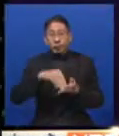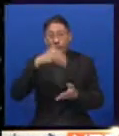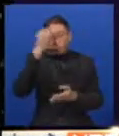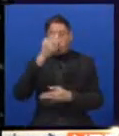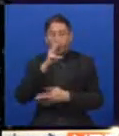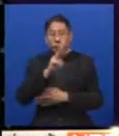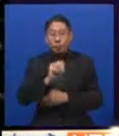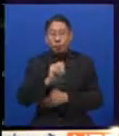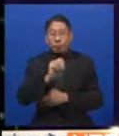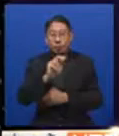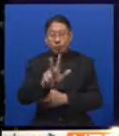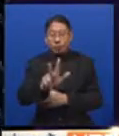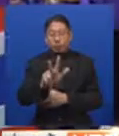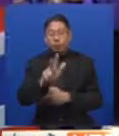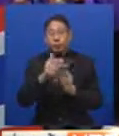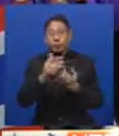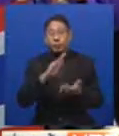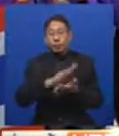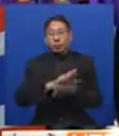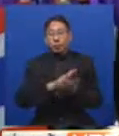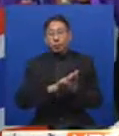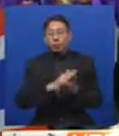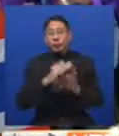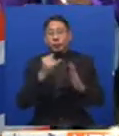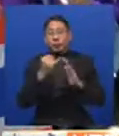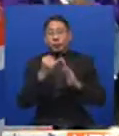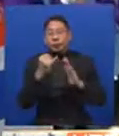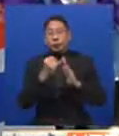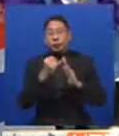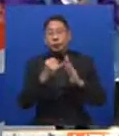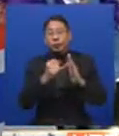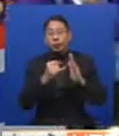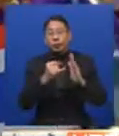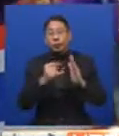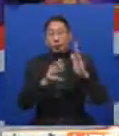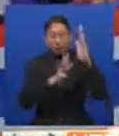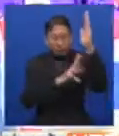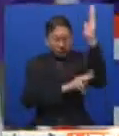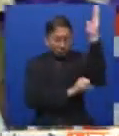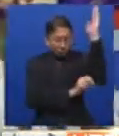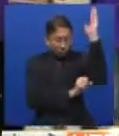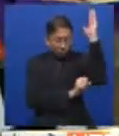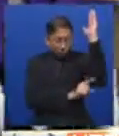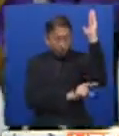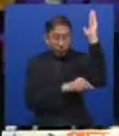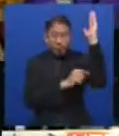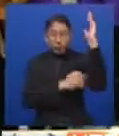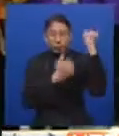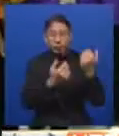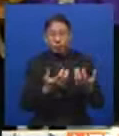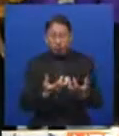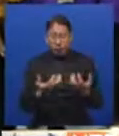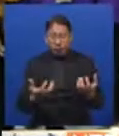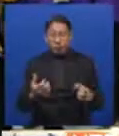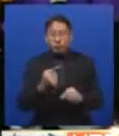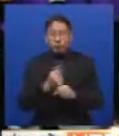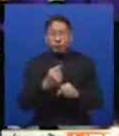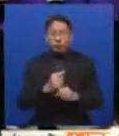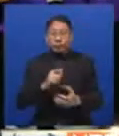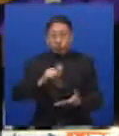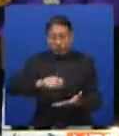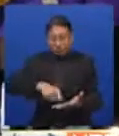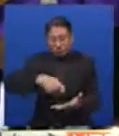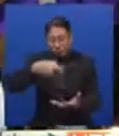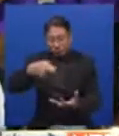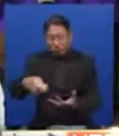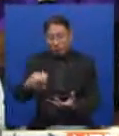ชั้นมัธยมศึกษาปีที่ 3โรงเรียนทุ่งใหญ่วิทยาคมจังหวัดนครศรีธรรมราชผลงานอุปกรณ์ตัดเข้าสวยของ